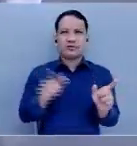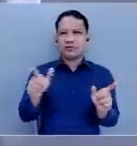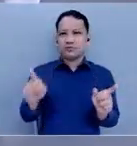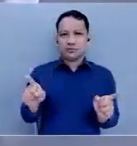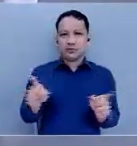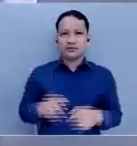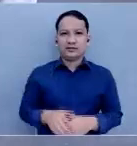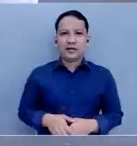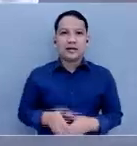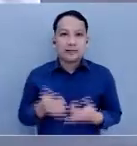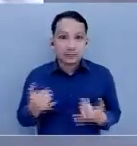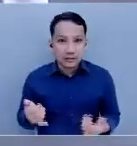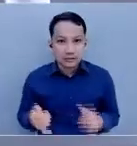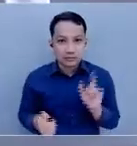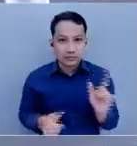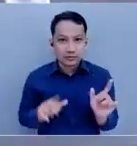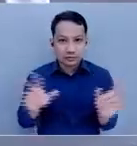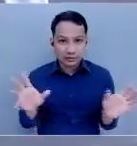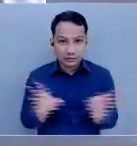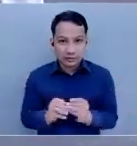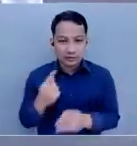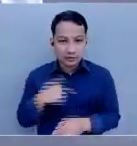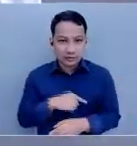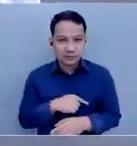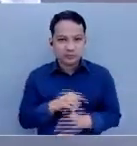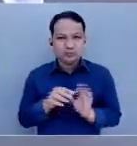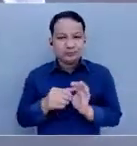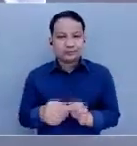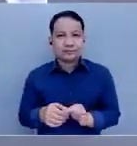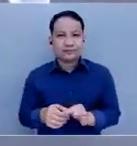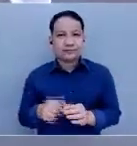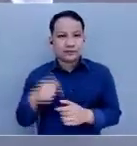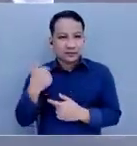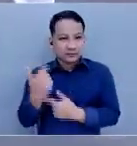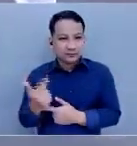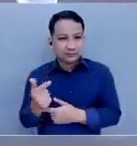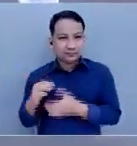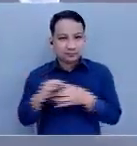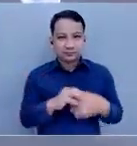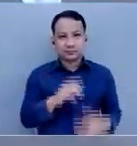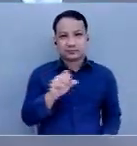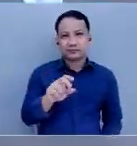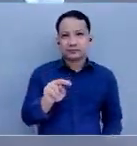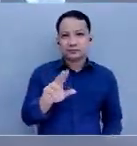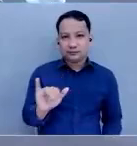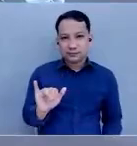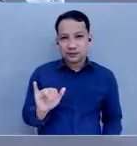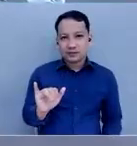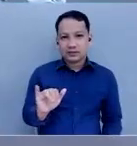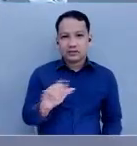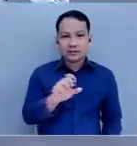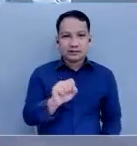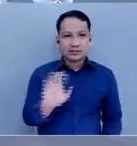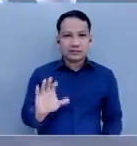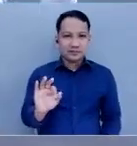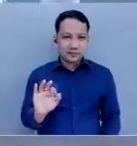Pero 2023, this year sila nag-debut. Officially under Sony Entertainment, kasama yung SB19.